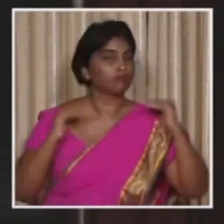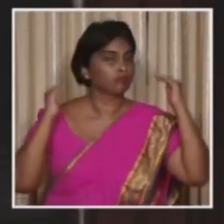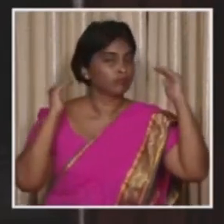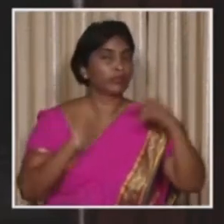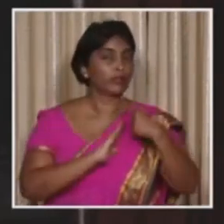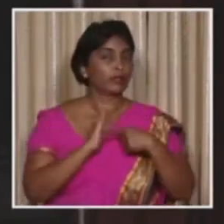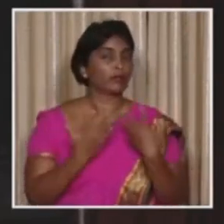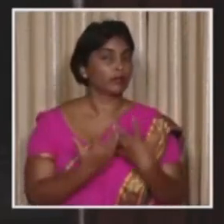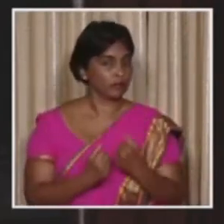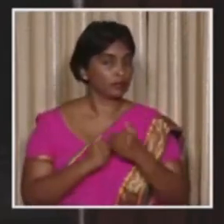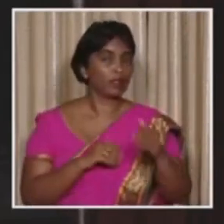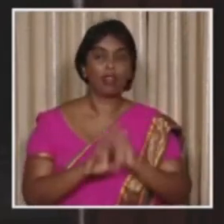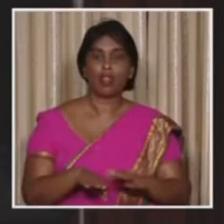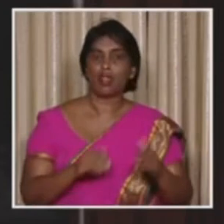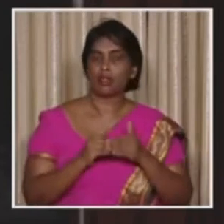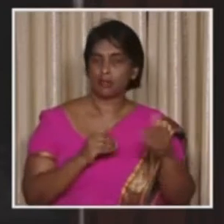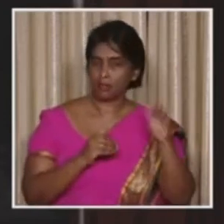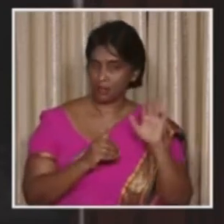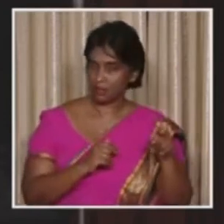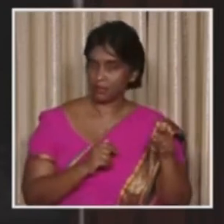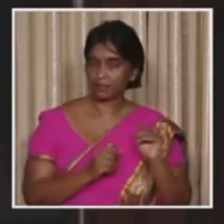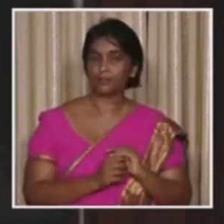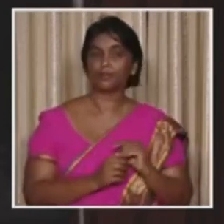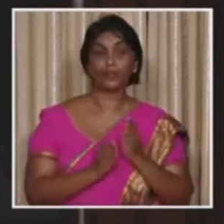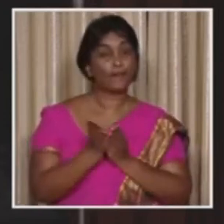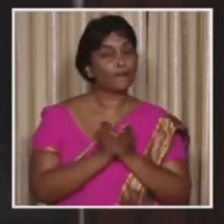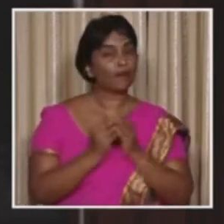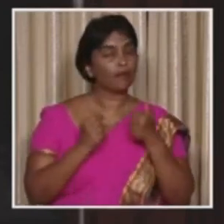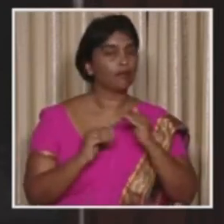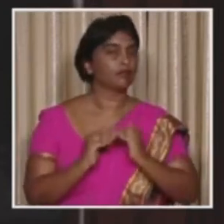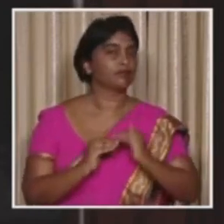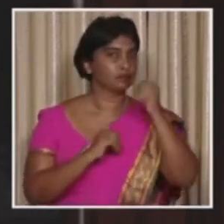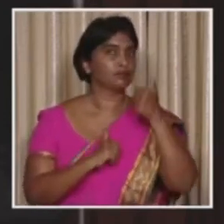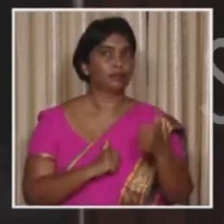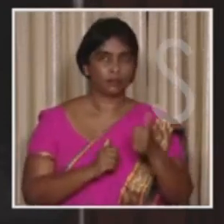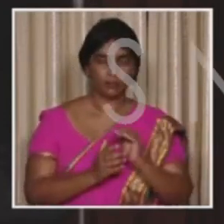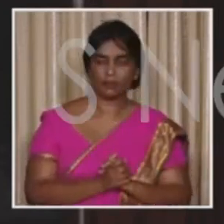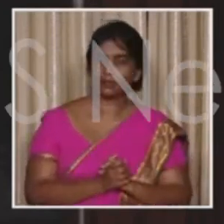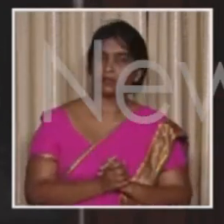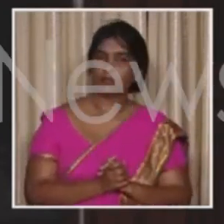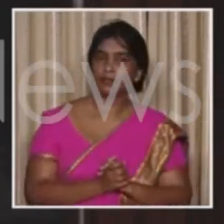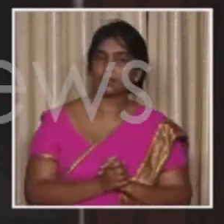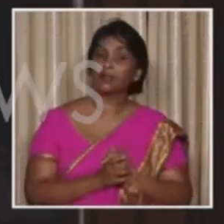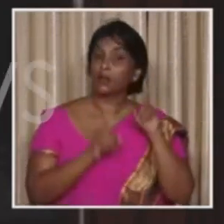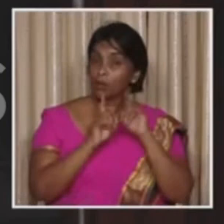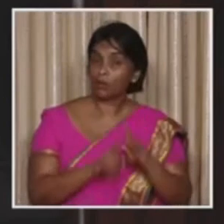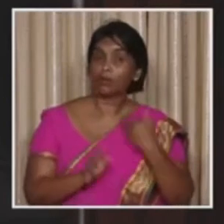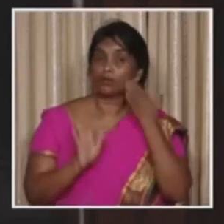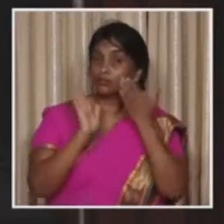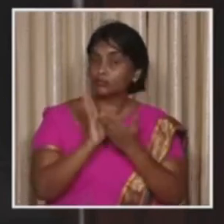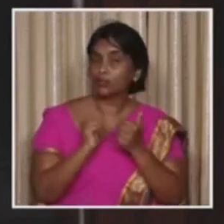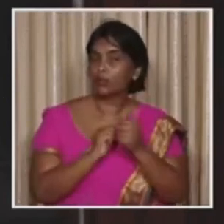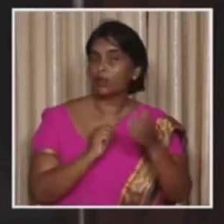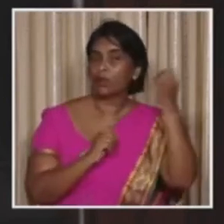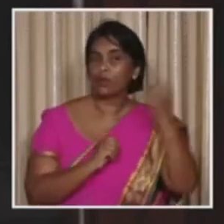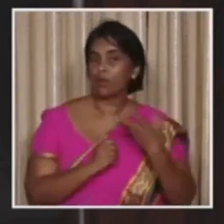රට බාර අරගෙන වැඩ කරන දරුවෝ බවට පත් වෙන්නේ. විනයානුකූල දරුවෙක් බවට පත් වෙන්නේ. ඒවා අපි ආදේශ කරගන්නේ කවද්ද